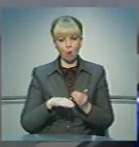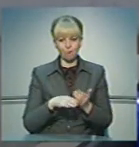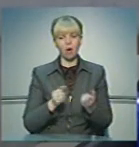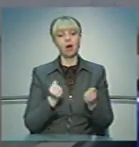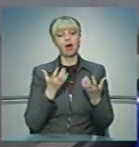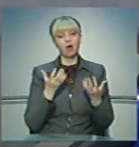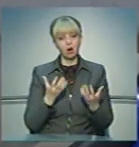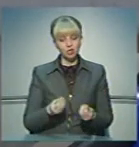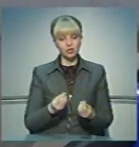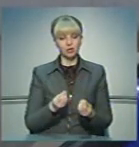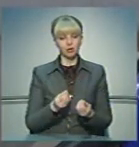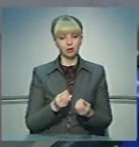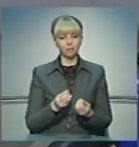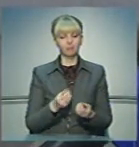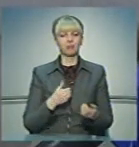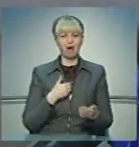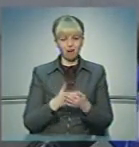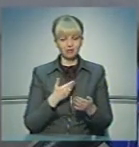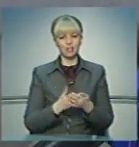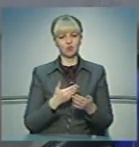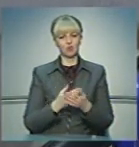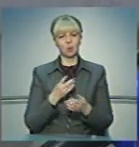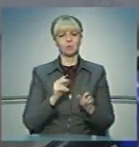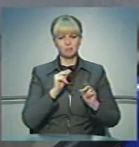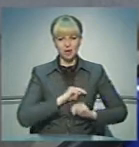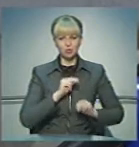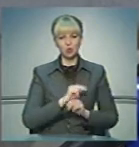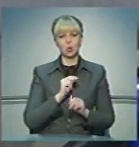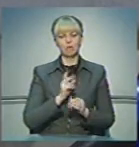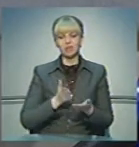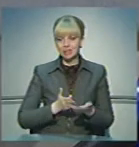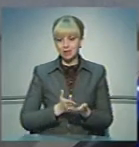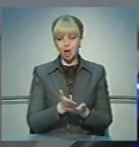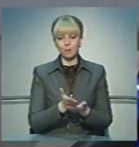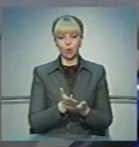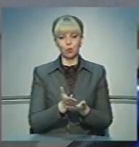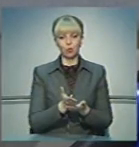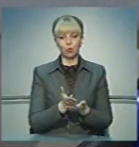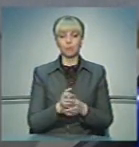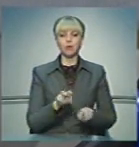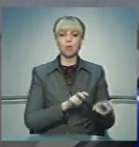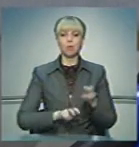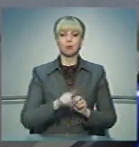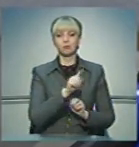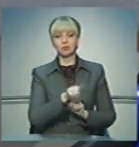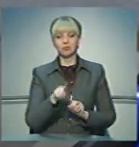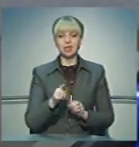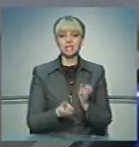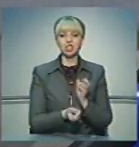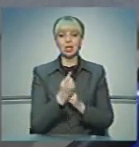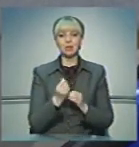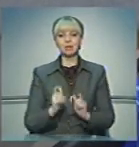а ще і активно працюємо в напрямку пошуку тих чи інших